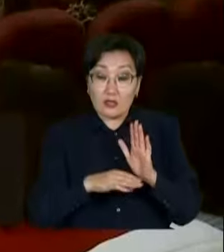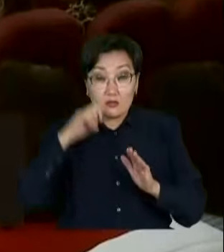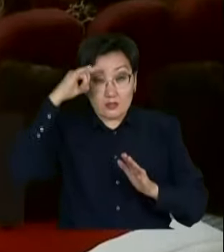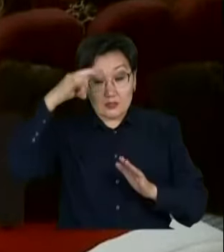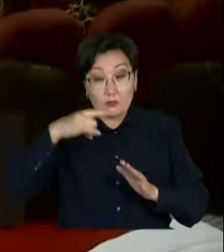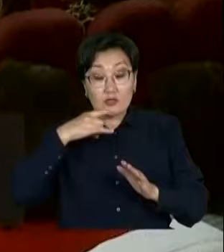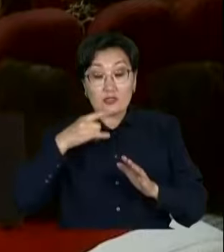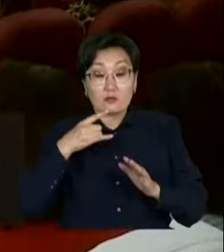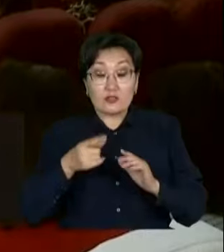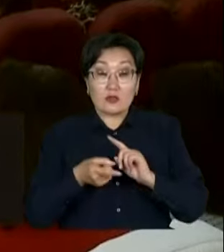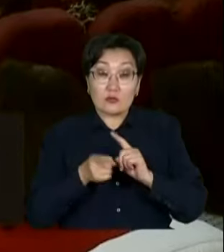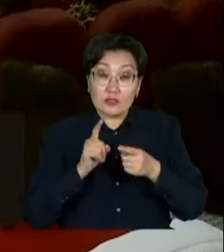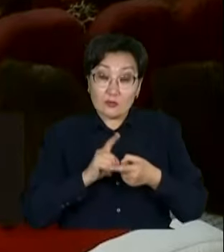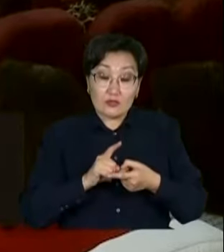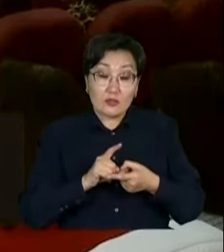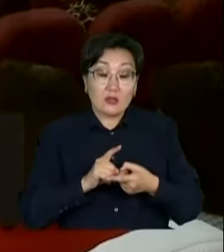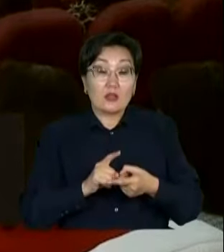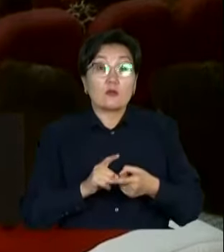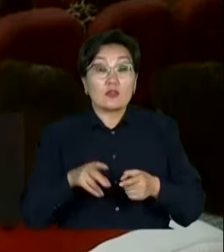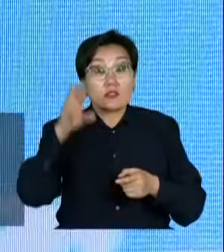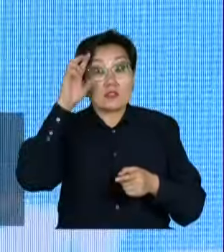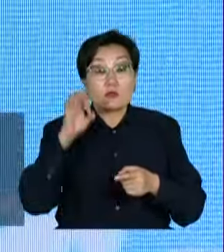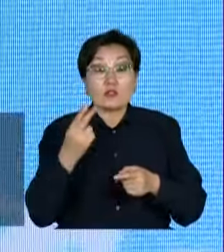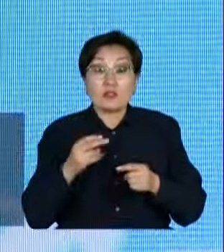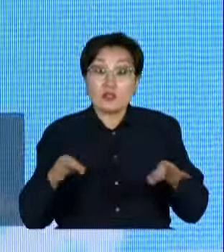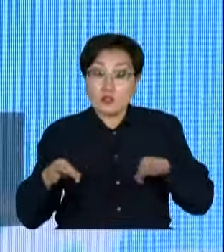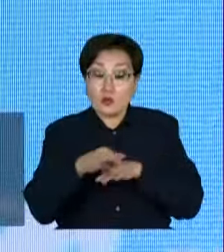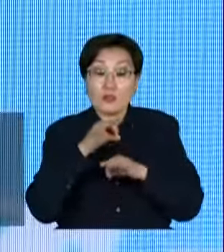тілдегі лингвистикалық базасын қалыптастыру мемлекеттік